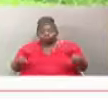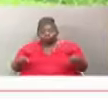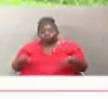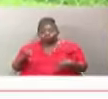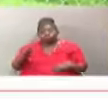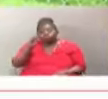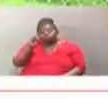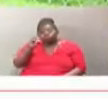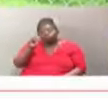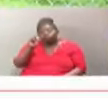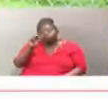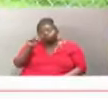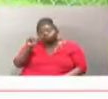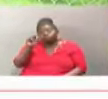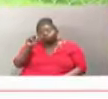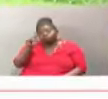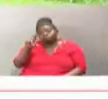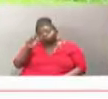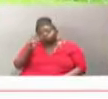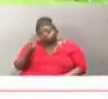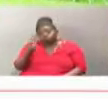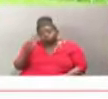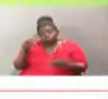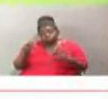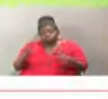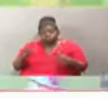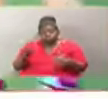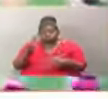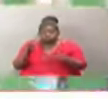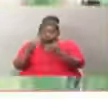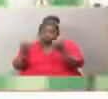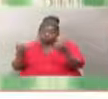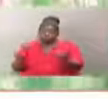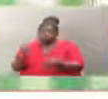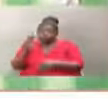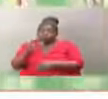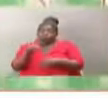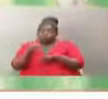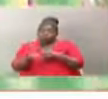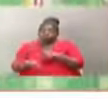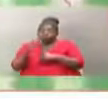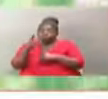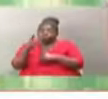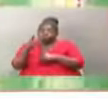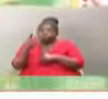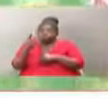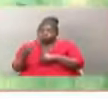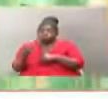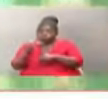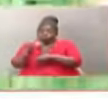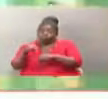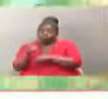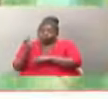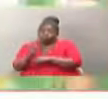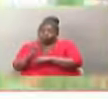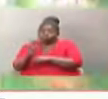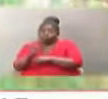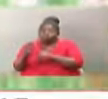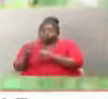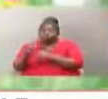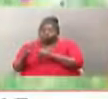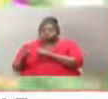Masannale. Ekirungi kyano kabya maze okugamba Kids Park ogirabye eri 24/7 monitored by abantu abakugu abagenda okulabira